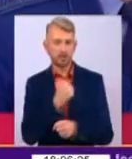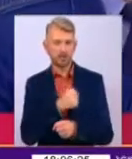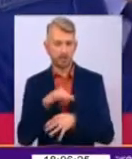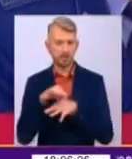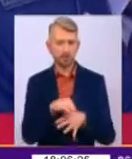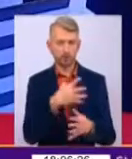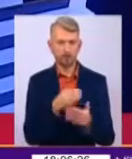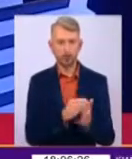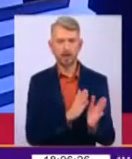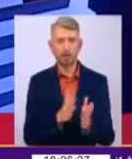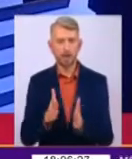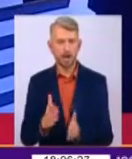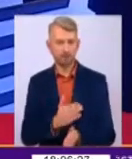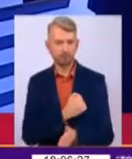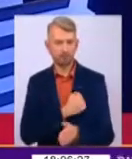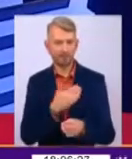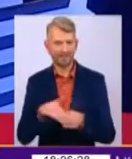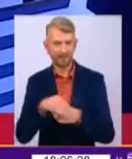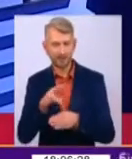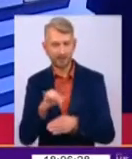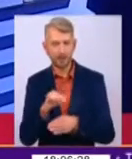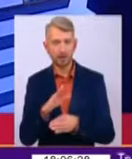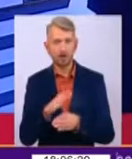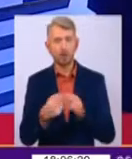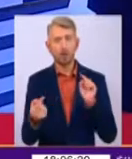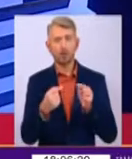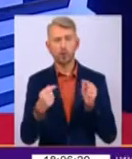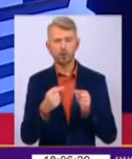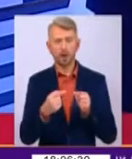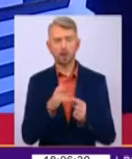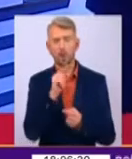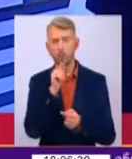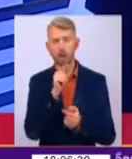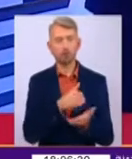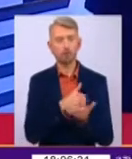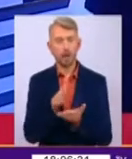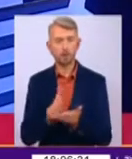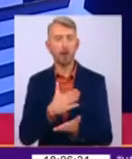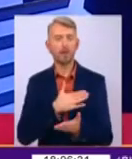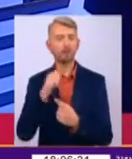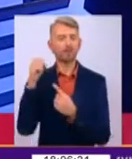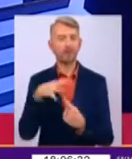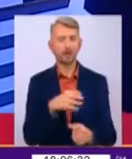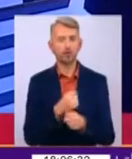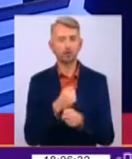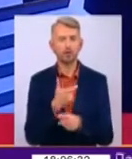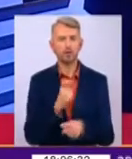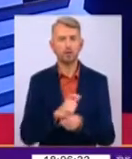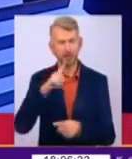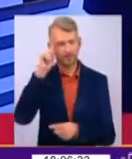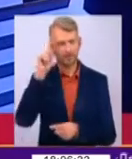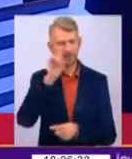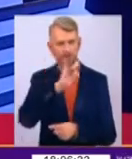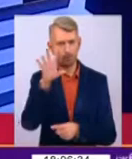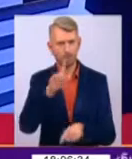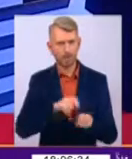свої регулярні частини, то протистояли на Луганському напрямку, а наші десантники зробили дуже відомий